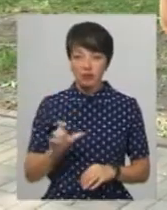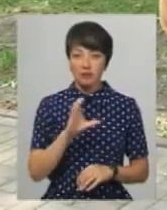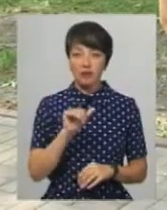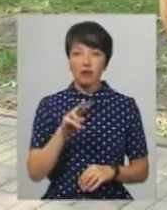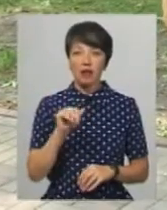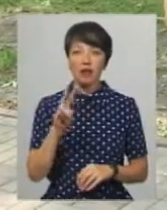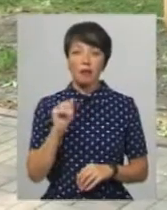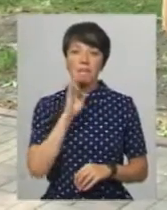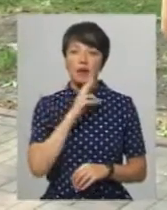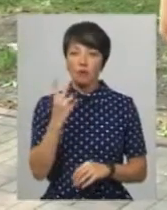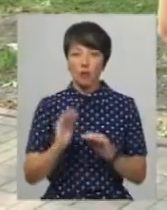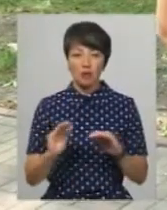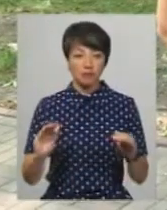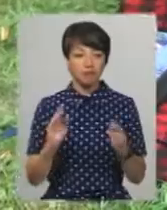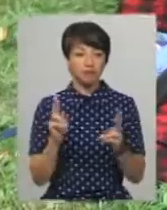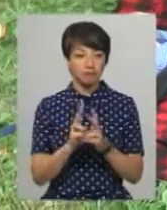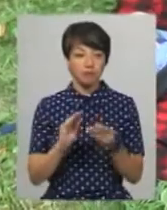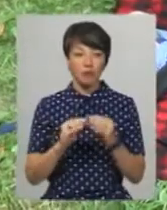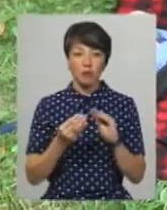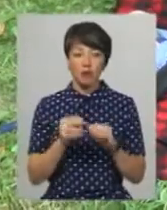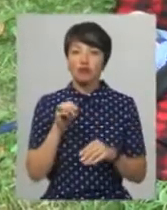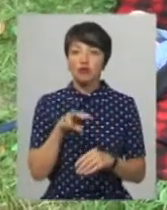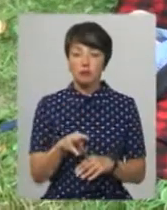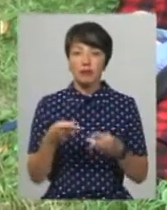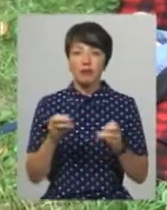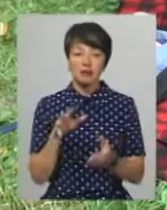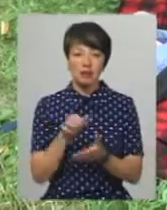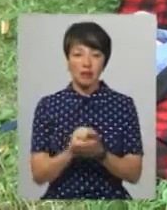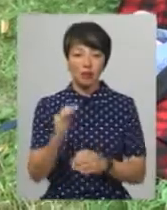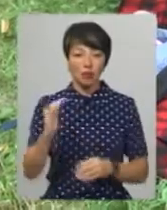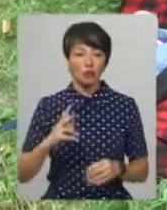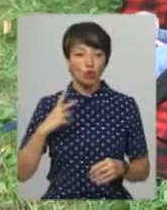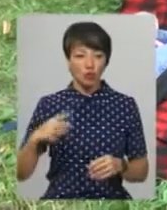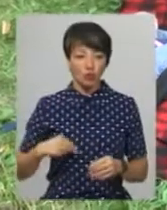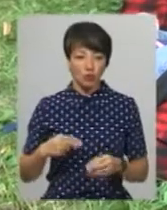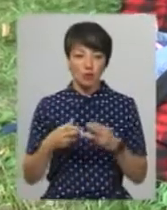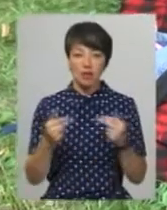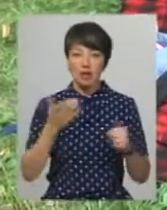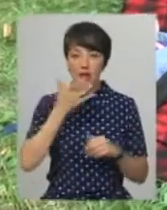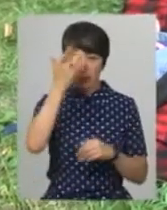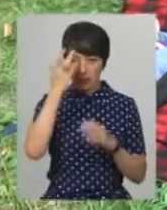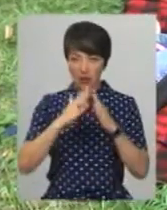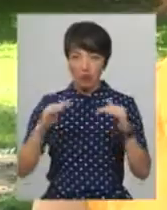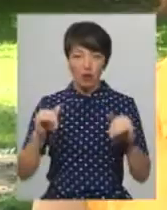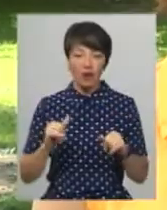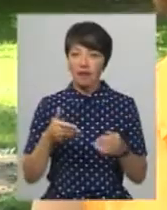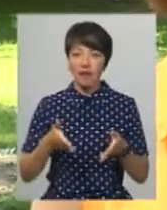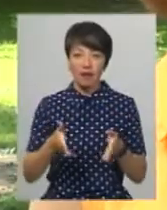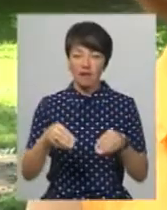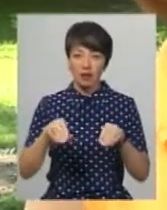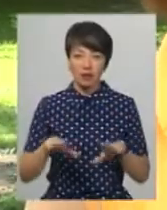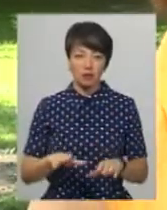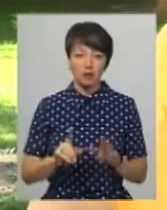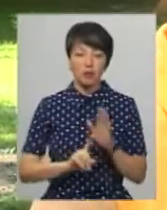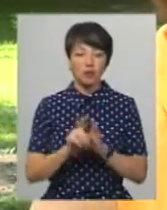мати 2 дітей. Каже, зіштовхнулася з проблемою, чим та де зайняти молодшу доньку Слов'яну. Зізнається, літні табори для неї не вихід. Вони, по-перше,